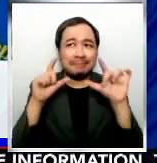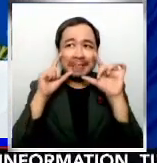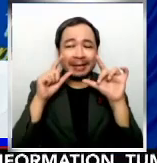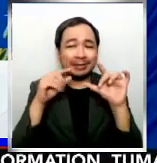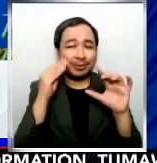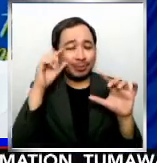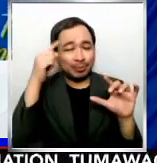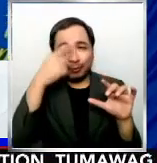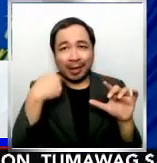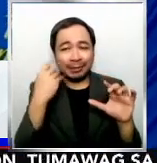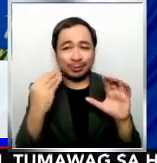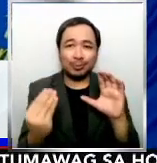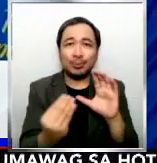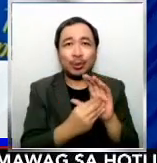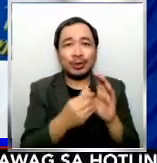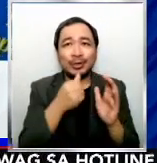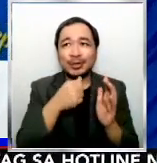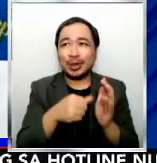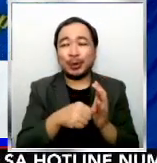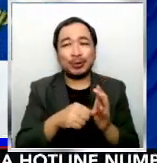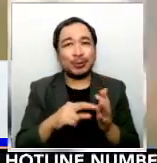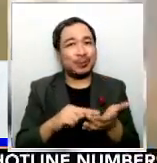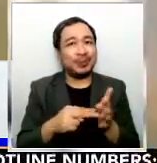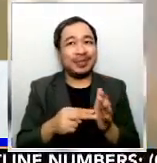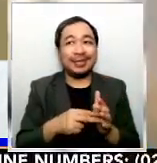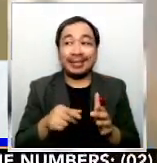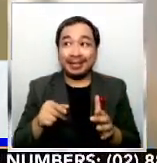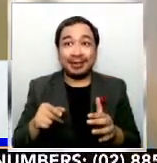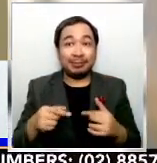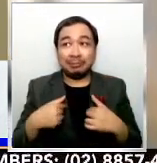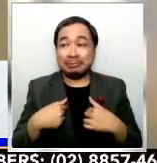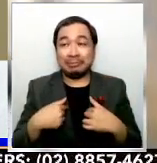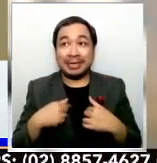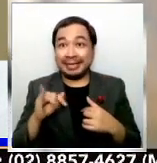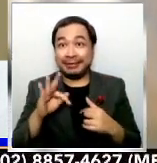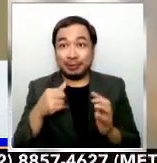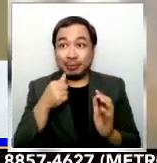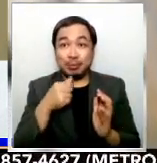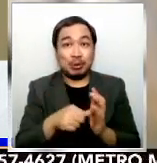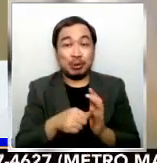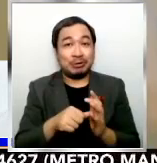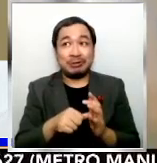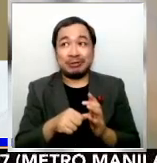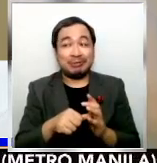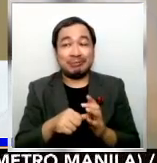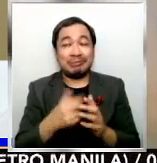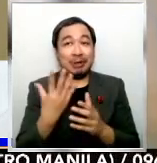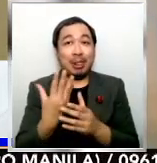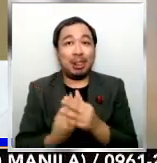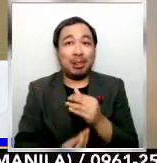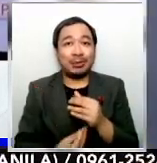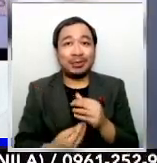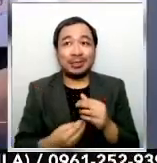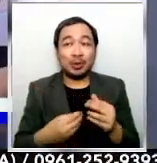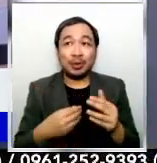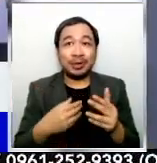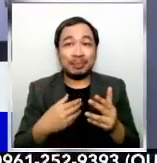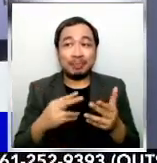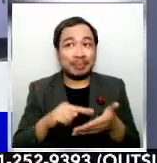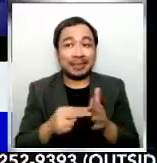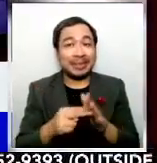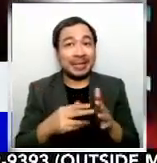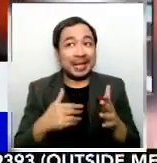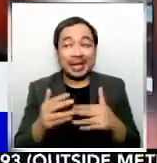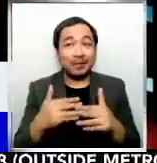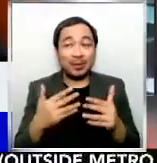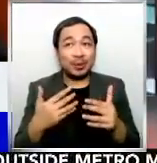wala kami eh. Buti, I'm here to see it. Kumbaga, maski wala ka na dito sa mundo, parang maalala ka pa,